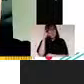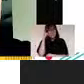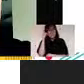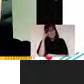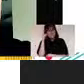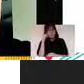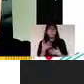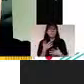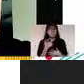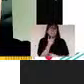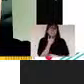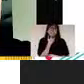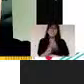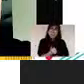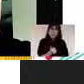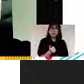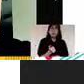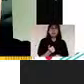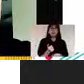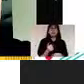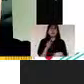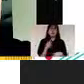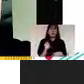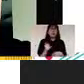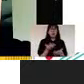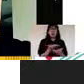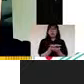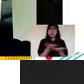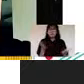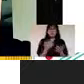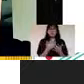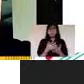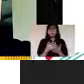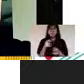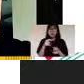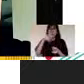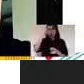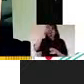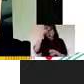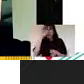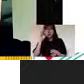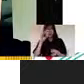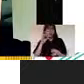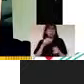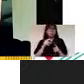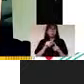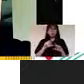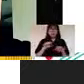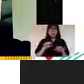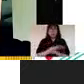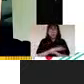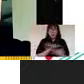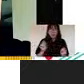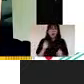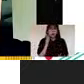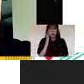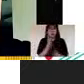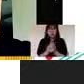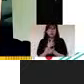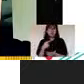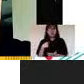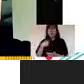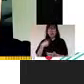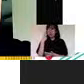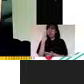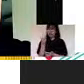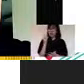penting agar aparat kita gitu segera bergerak. Dan seingat saya belum pernah melihat bahwa